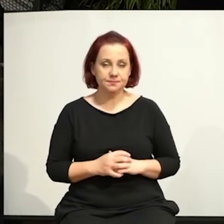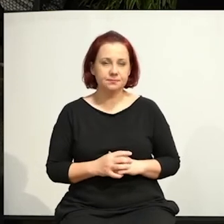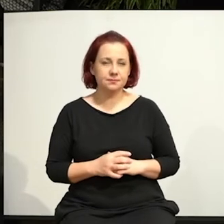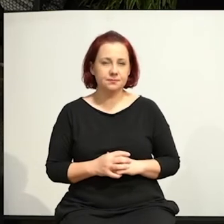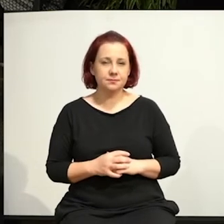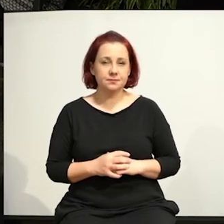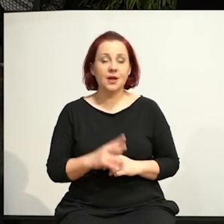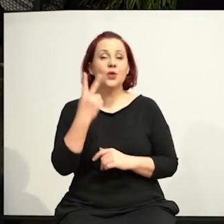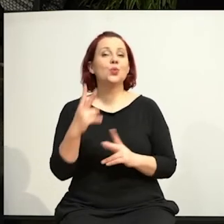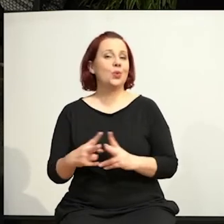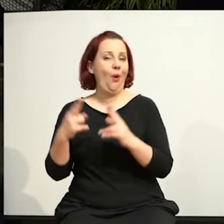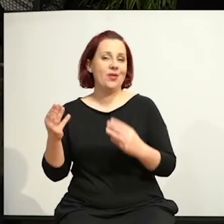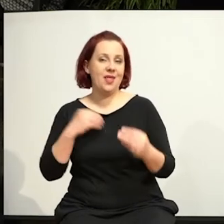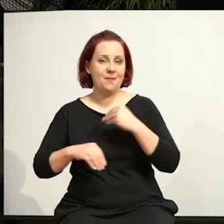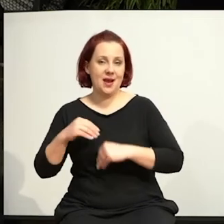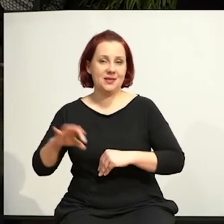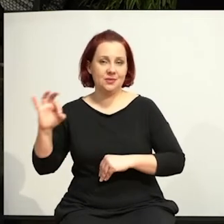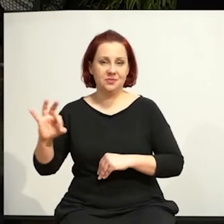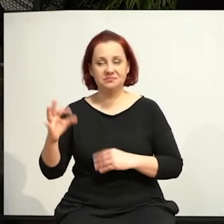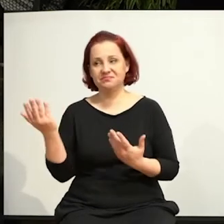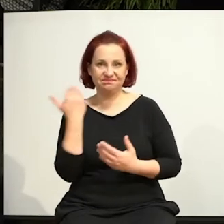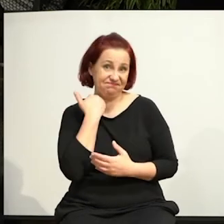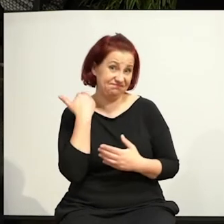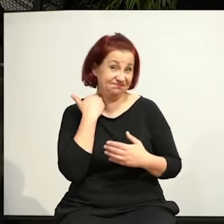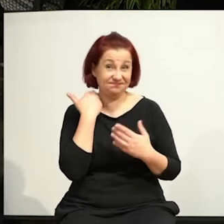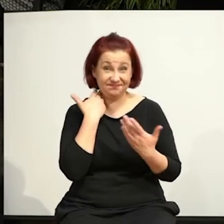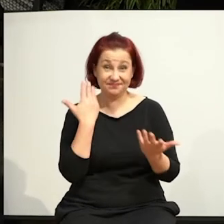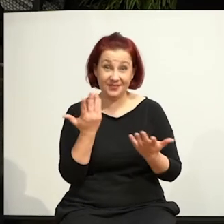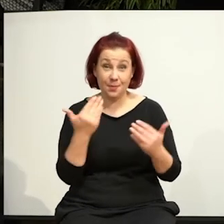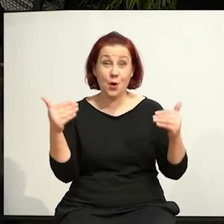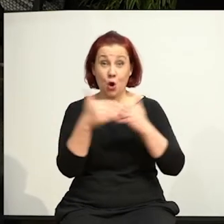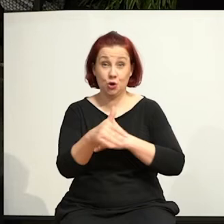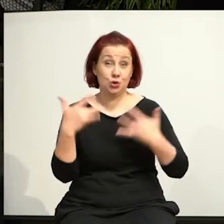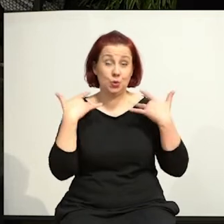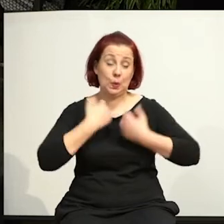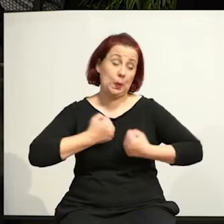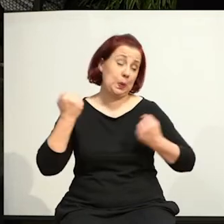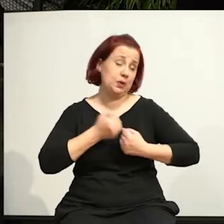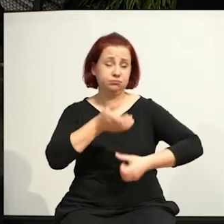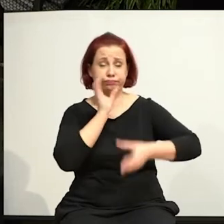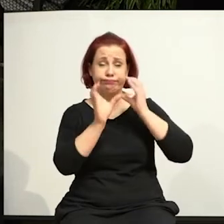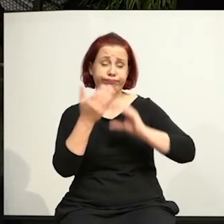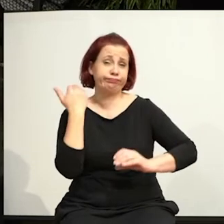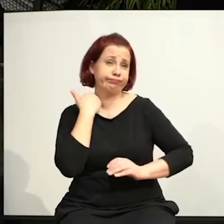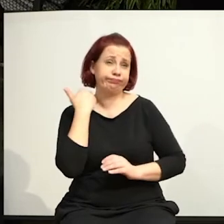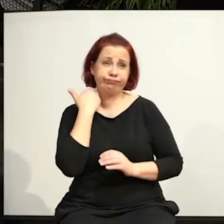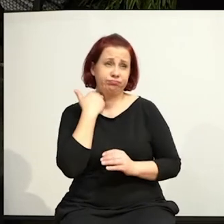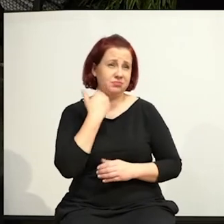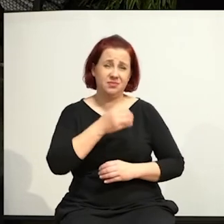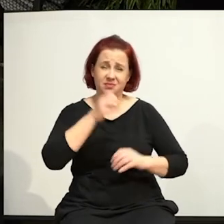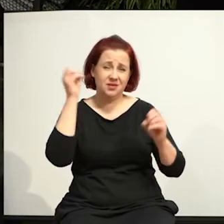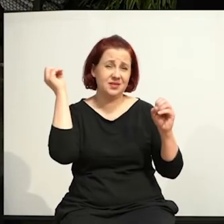ten drugi okres depresyjny. Alkoholizm, przynajmniej pod koniec życia bardzo mocny i to w najgorszym gatunku